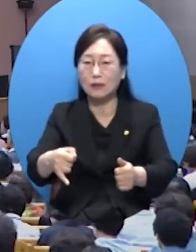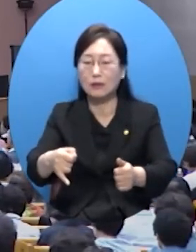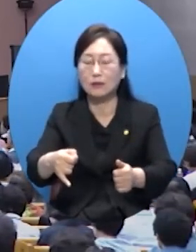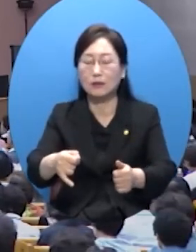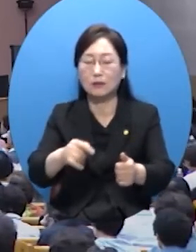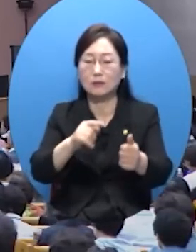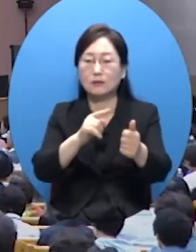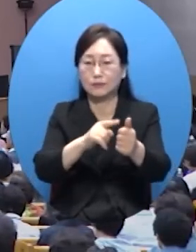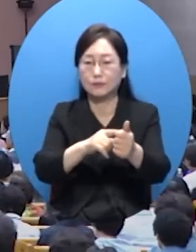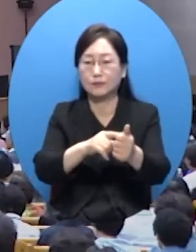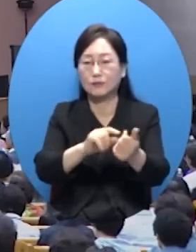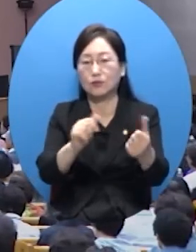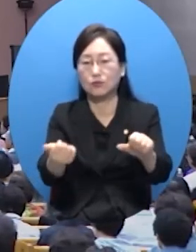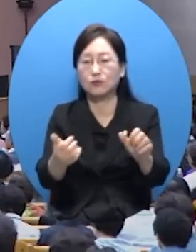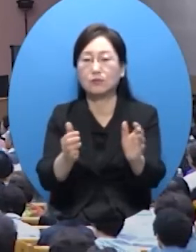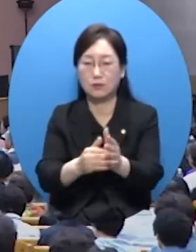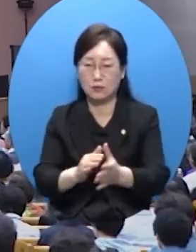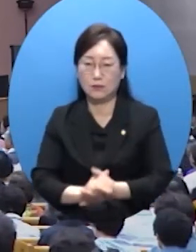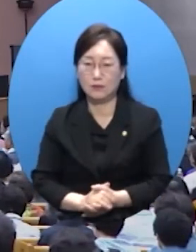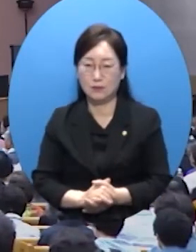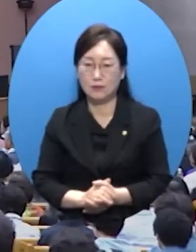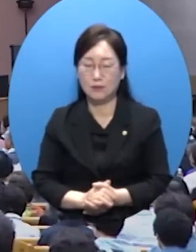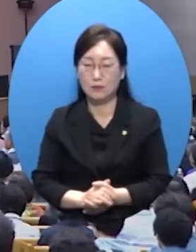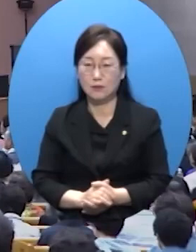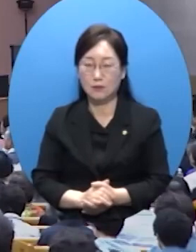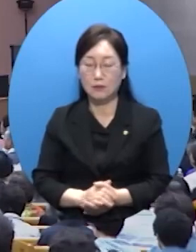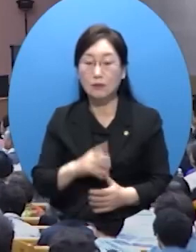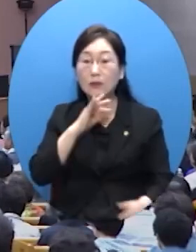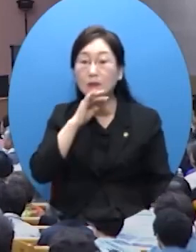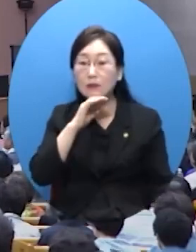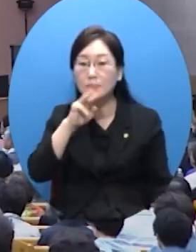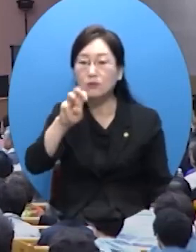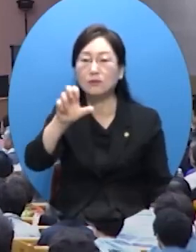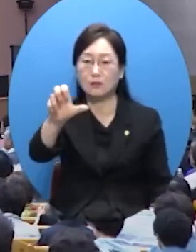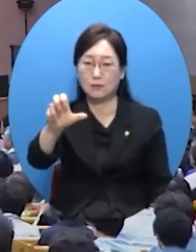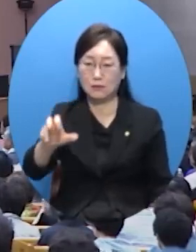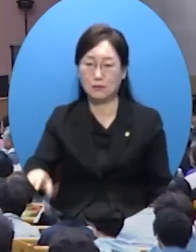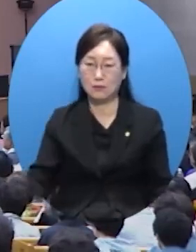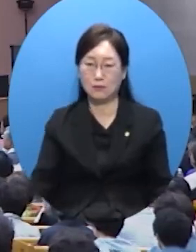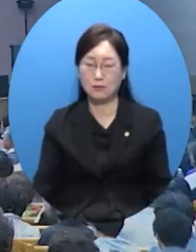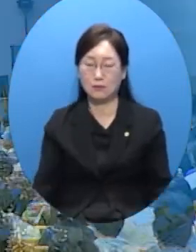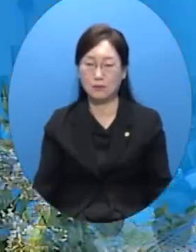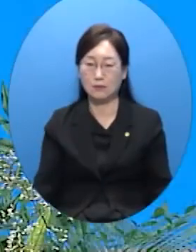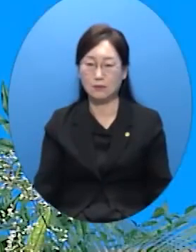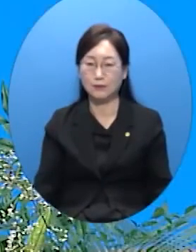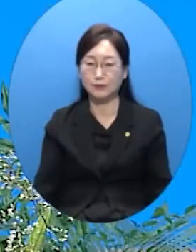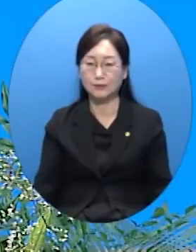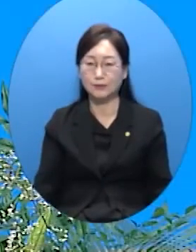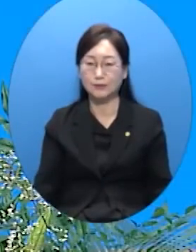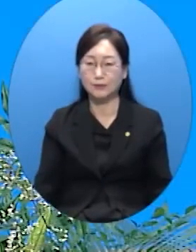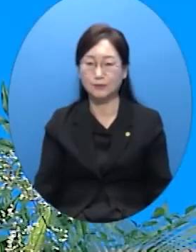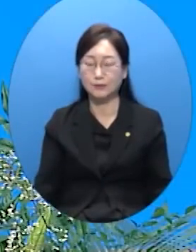자리에서 순교했습니다. 나이가 35살입니다.